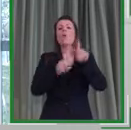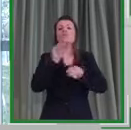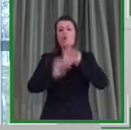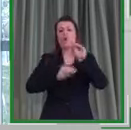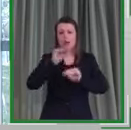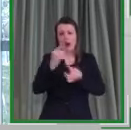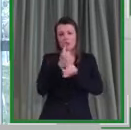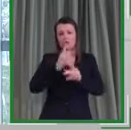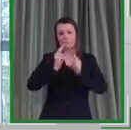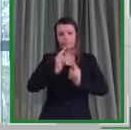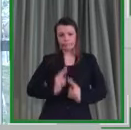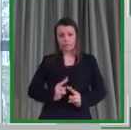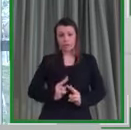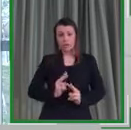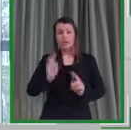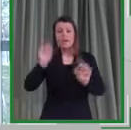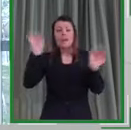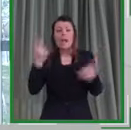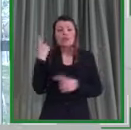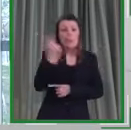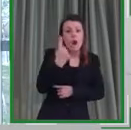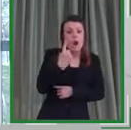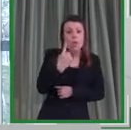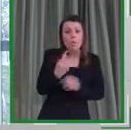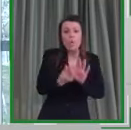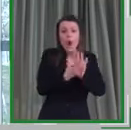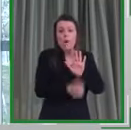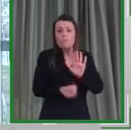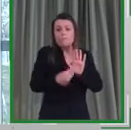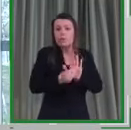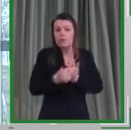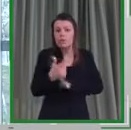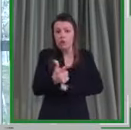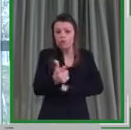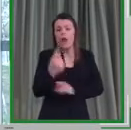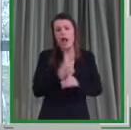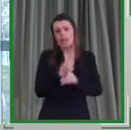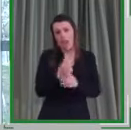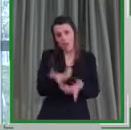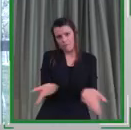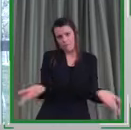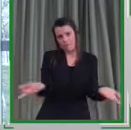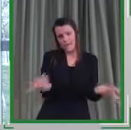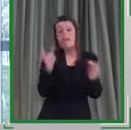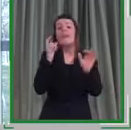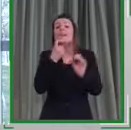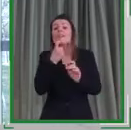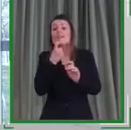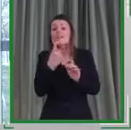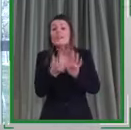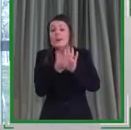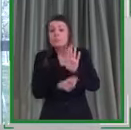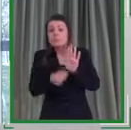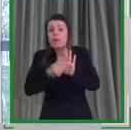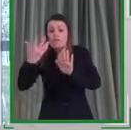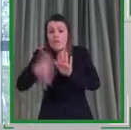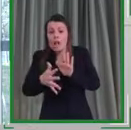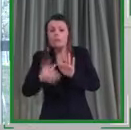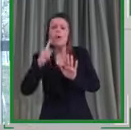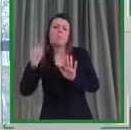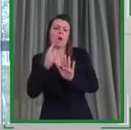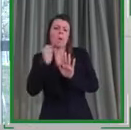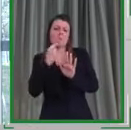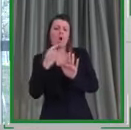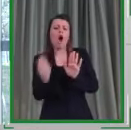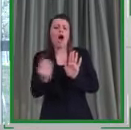non l'ha ancora scaricata la scarichi chi l'ha già scaricata a giorni il questionario è possibile aggiornarlo ogni